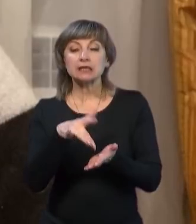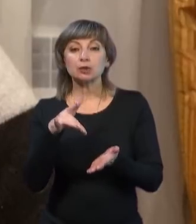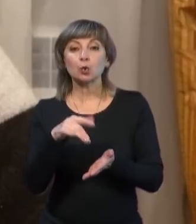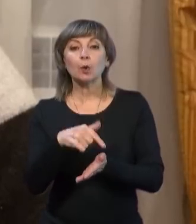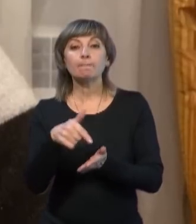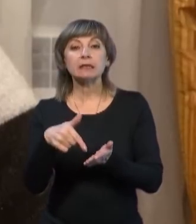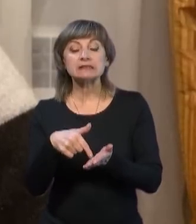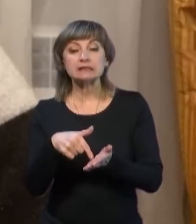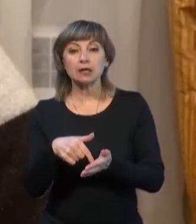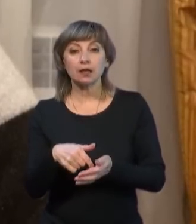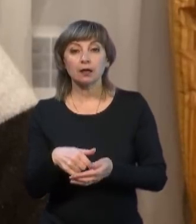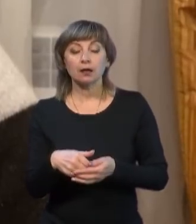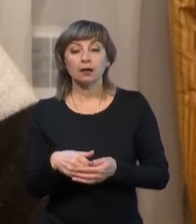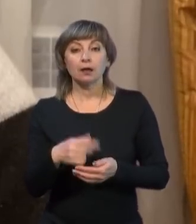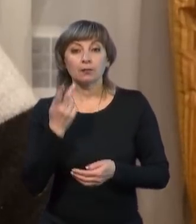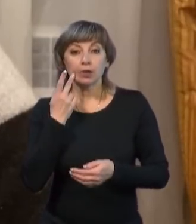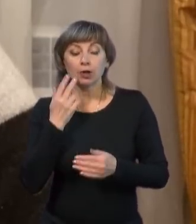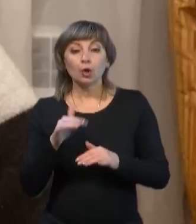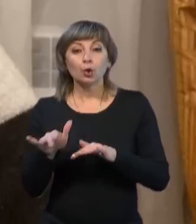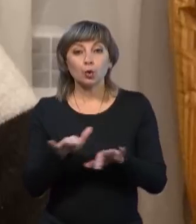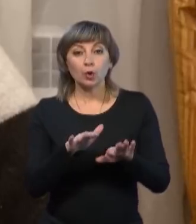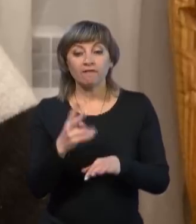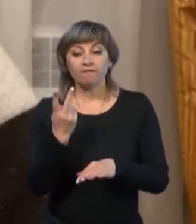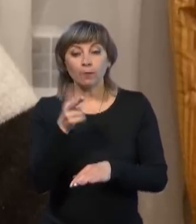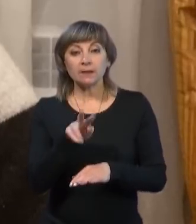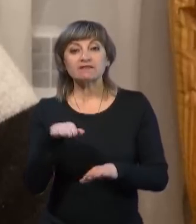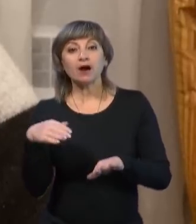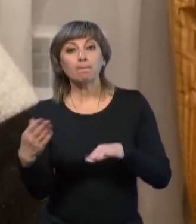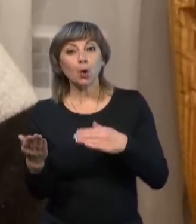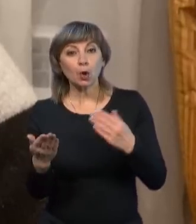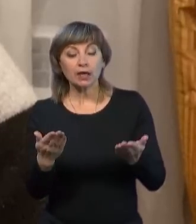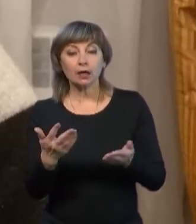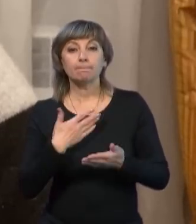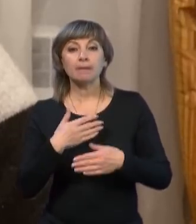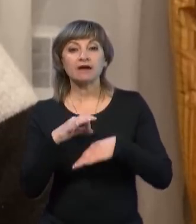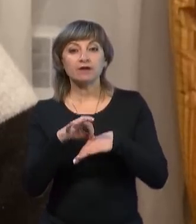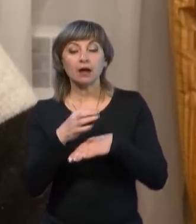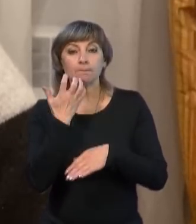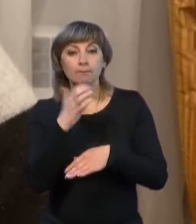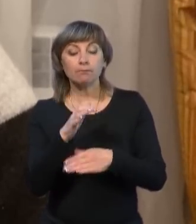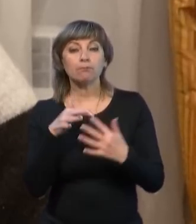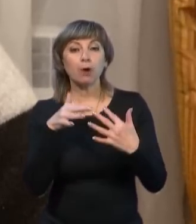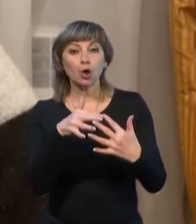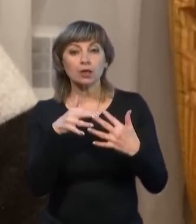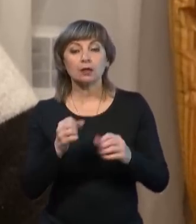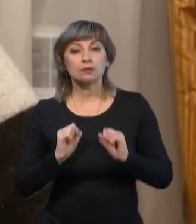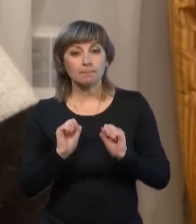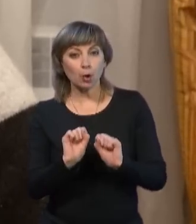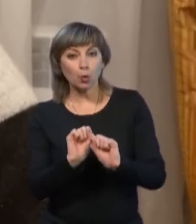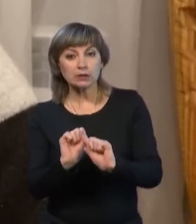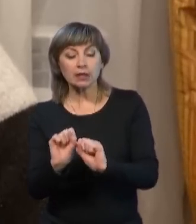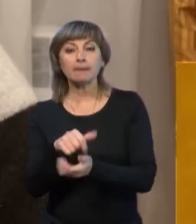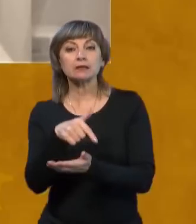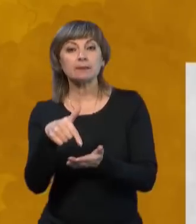по центру міста. Вона постійно рухається в обидва боки. Ми ведемо в запеклі бої, намагаємося утримати